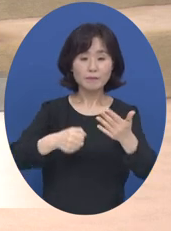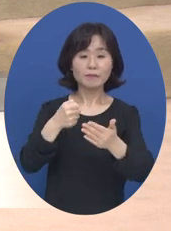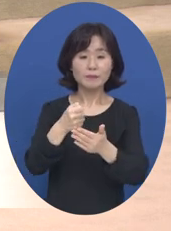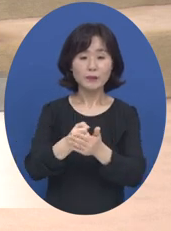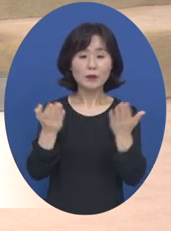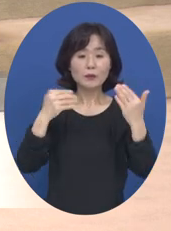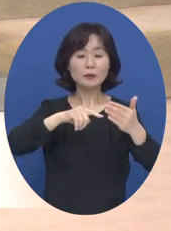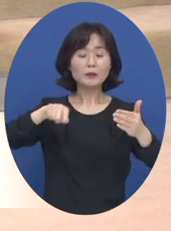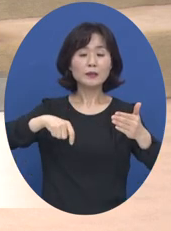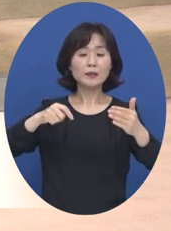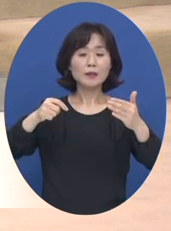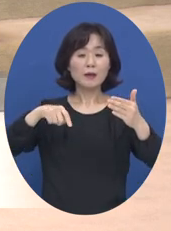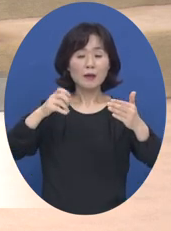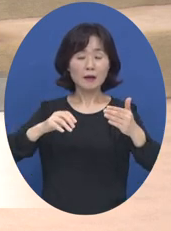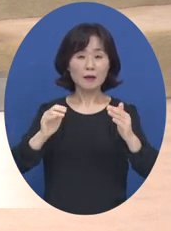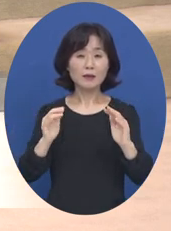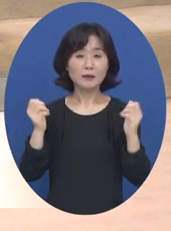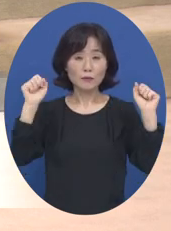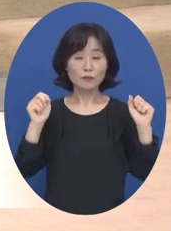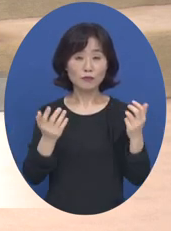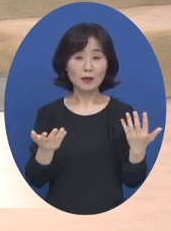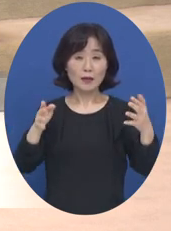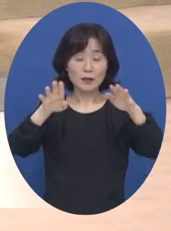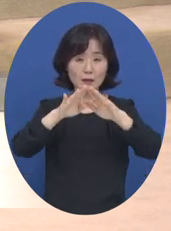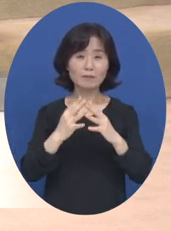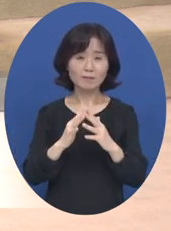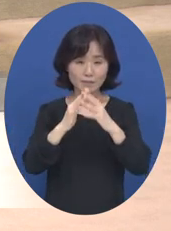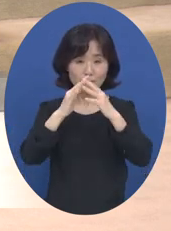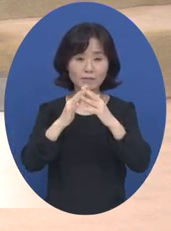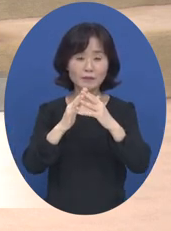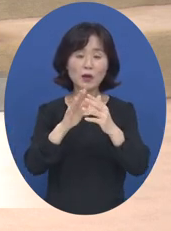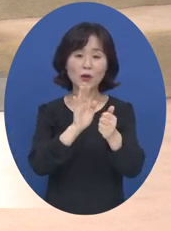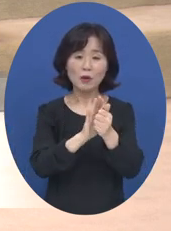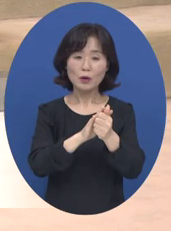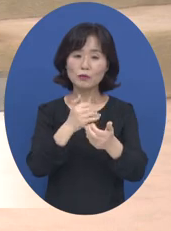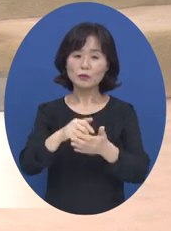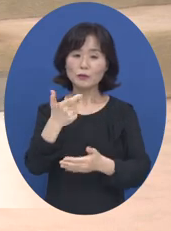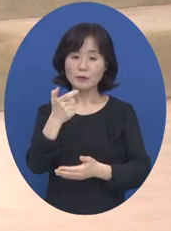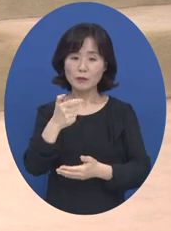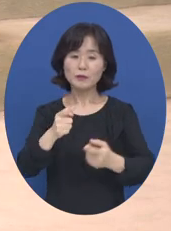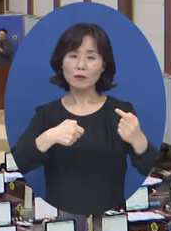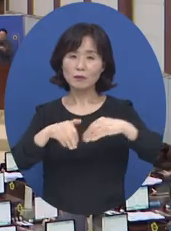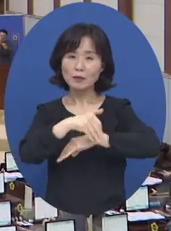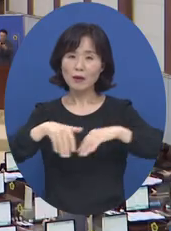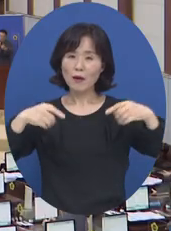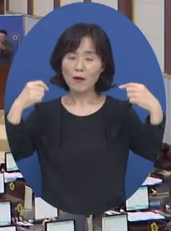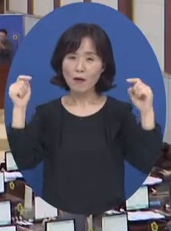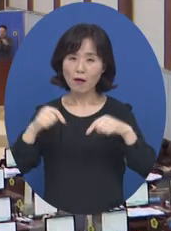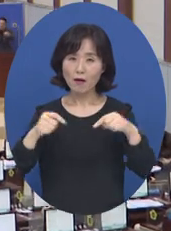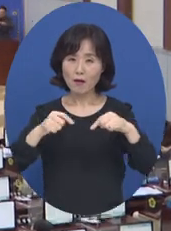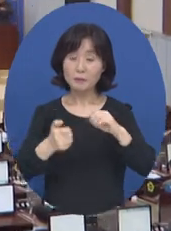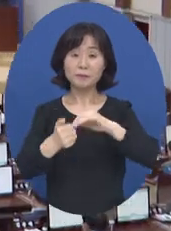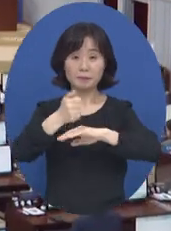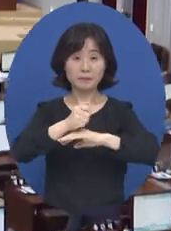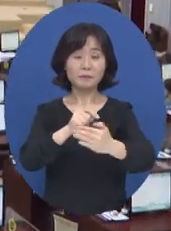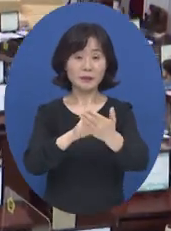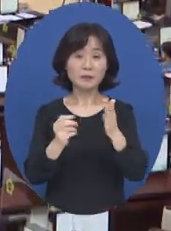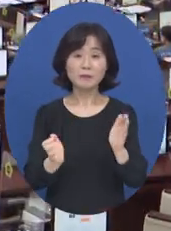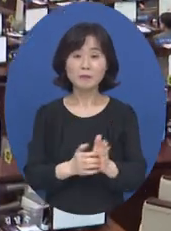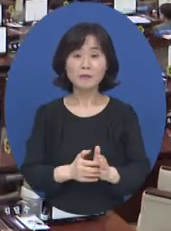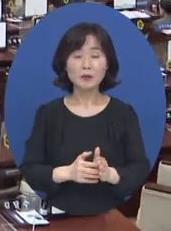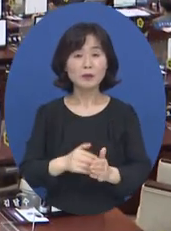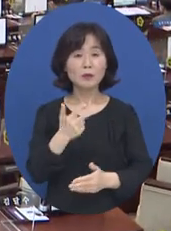건립지원 같은 66건의 중요한 정책협의 성과를 도출한 바가 있습니다. 이날은 모두